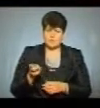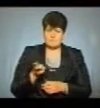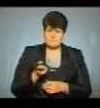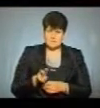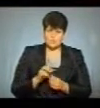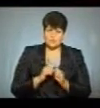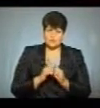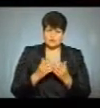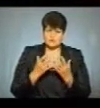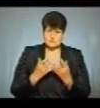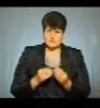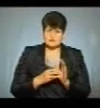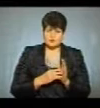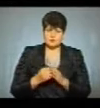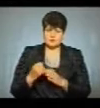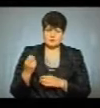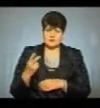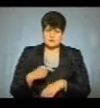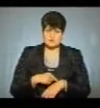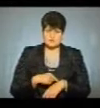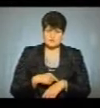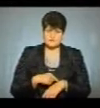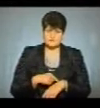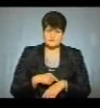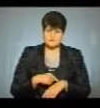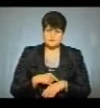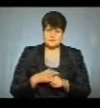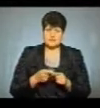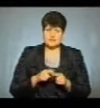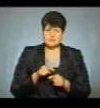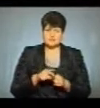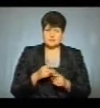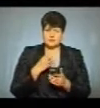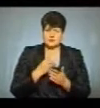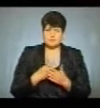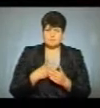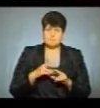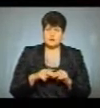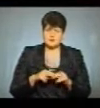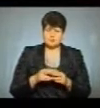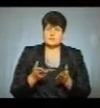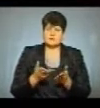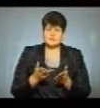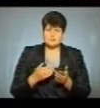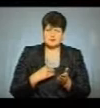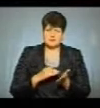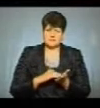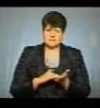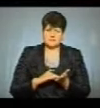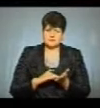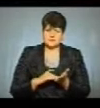приходять кожного дня з 8 до 12 години. Для цього вони пред'являють нам паспорт, де ми